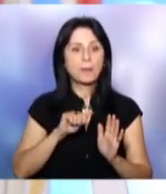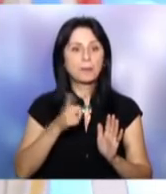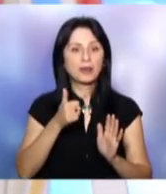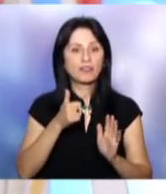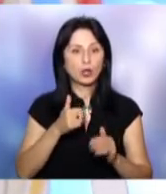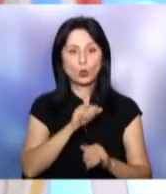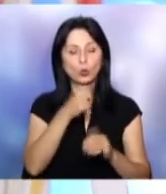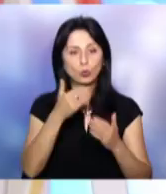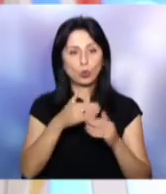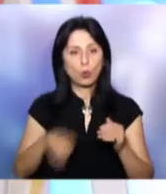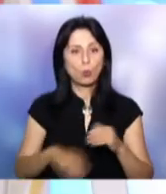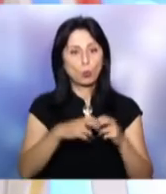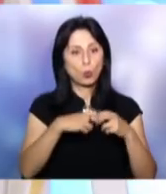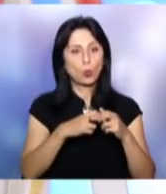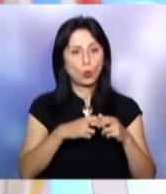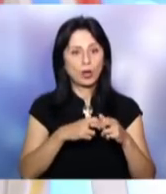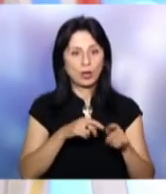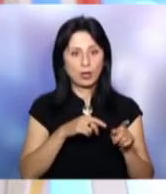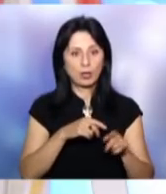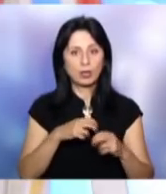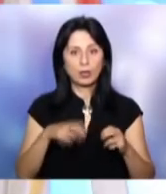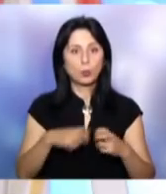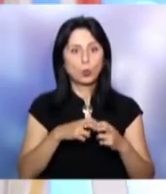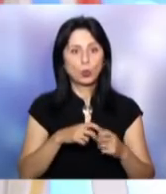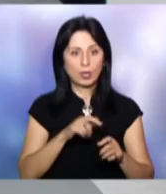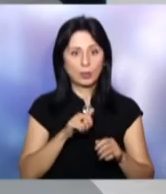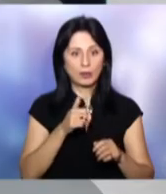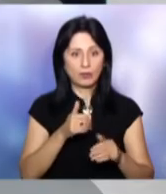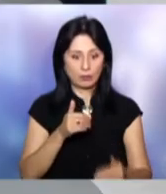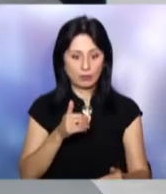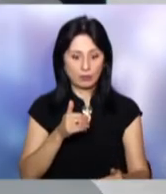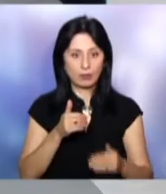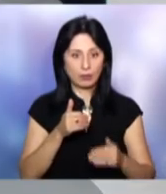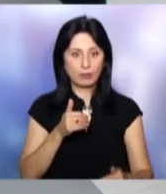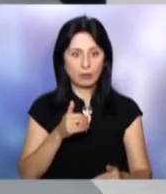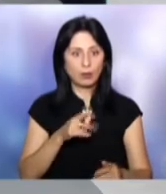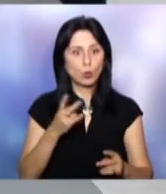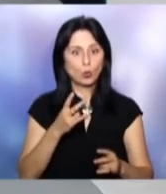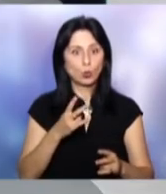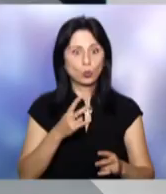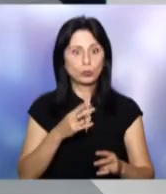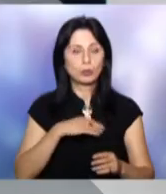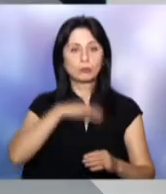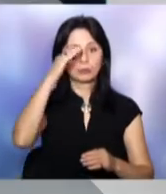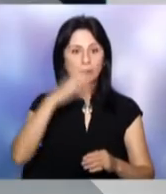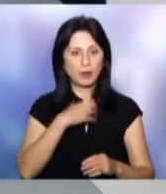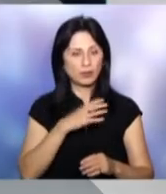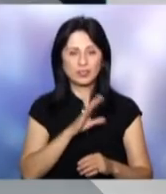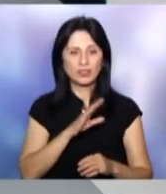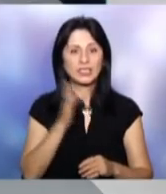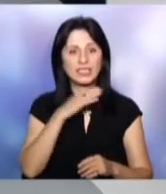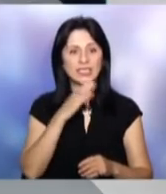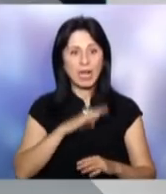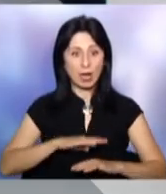ვთქვათ მუხლის დონეზე, იმიტომ რომ უფროსებს ყველაზე მეტად გაცნობიერებული აქვთ ის, რომ თუ ფსკერი ქვევით არ მაქვს, მე აუცილებლად უნდა დავიხჩო. ან თუ